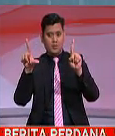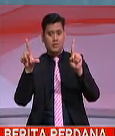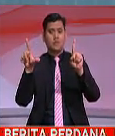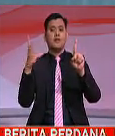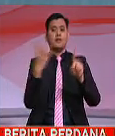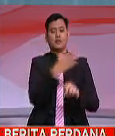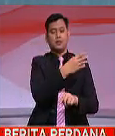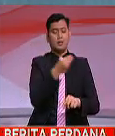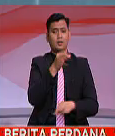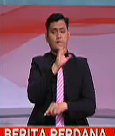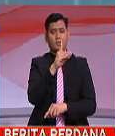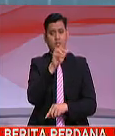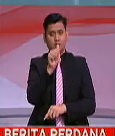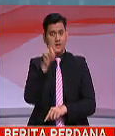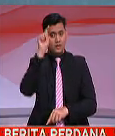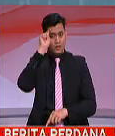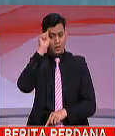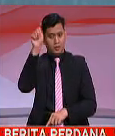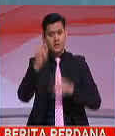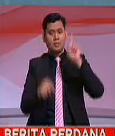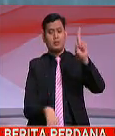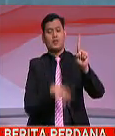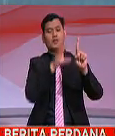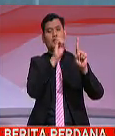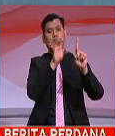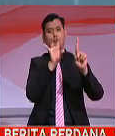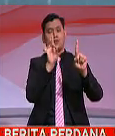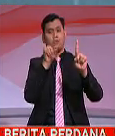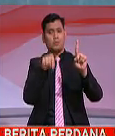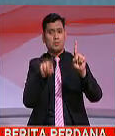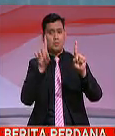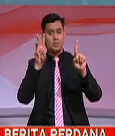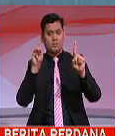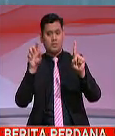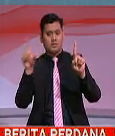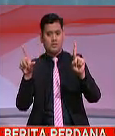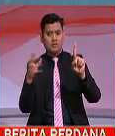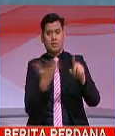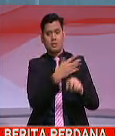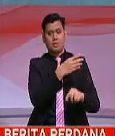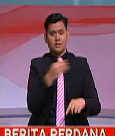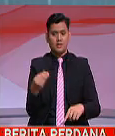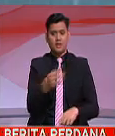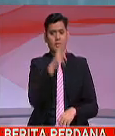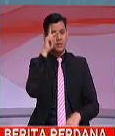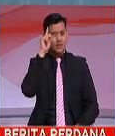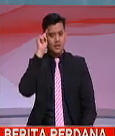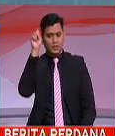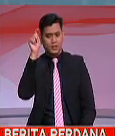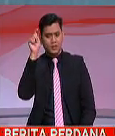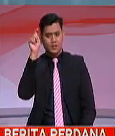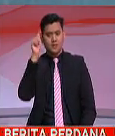Stesen Felda Belara Terengganu iaitu 108.1 mm dan seterusnya Stesen Kuala Terengganu Terengganu